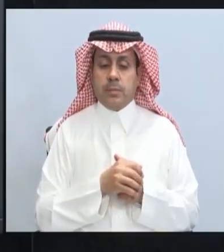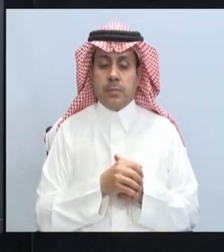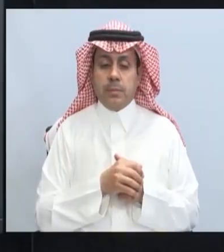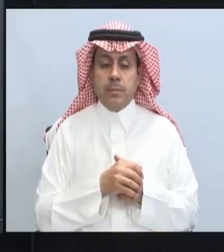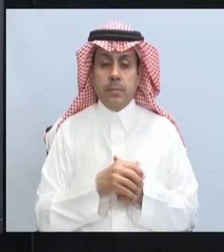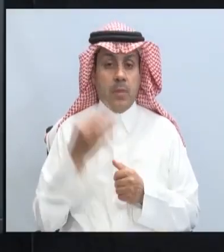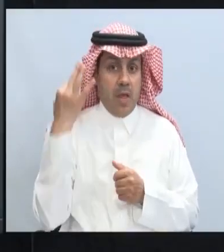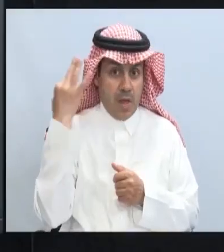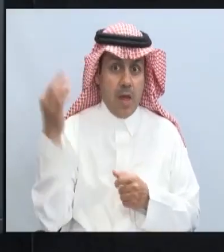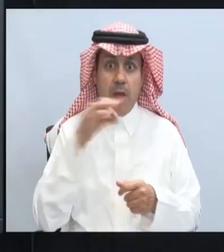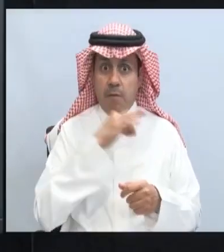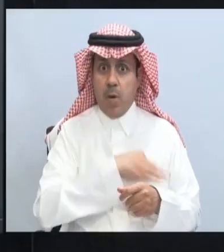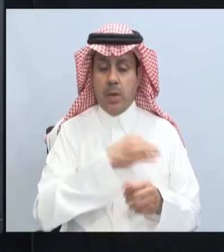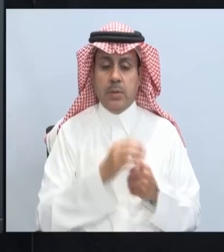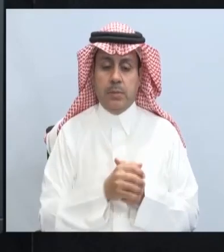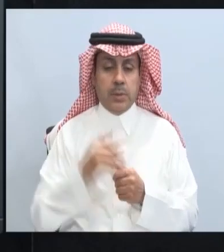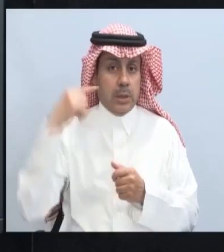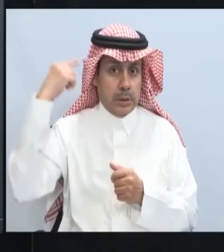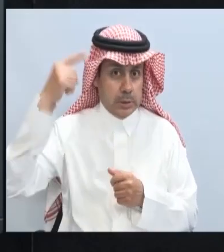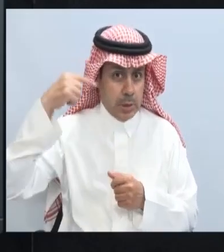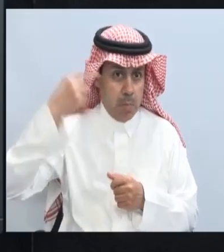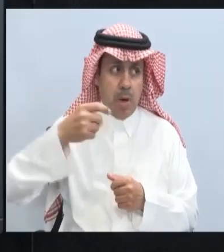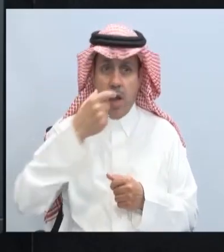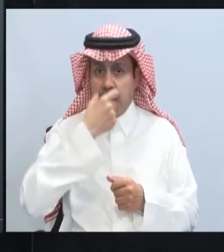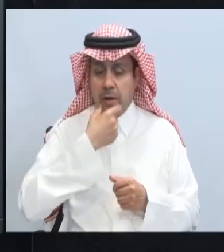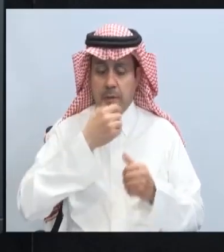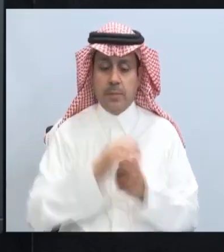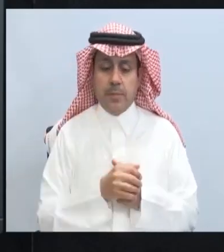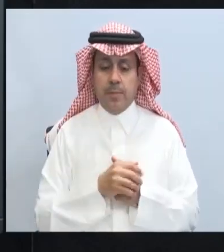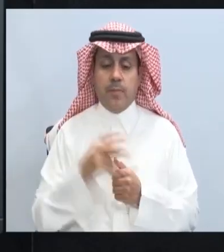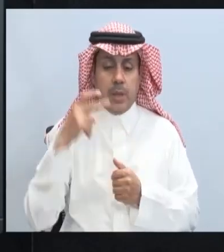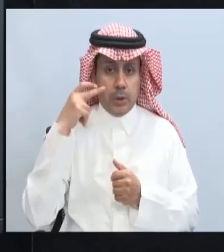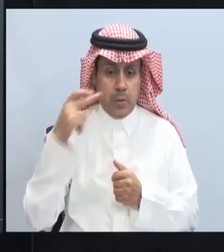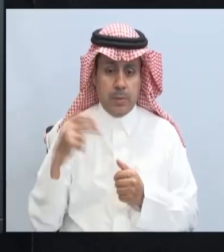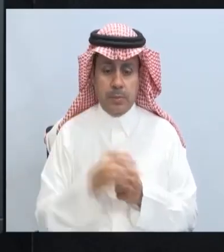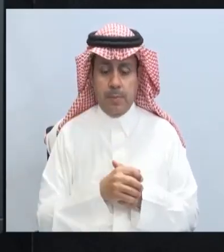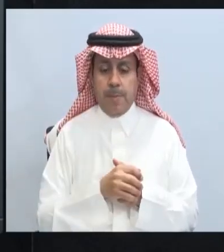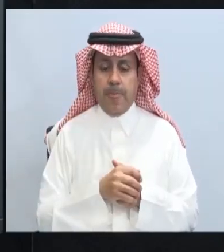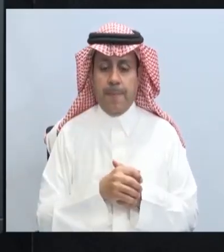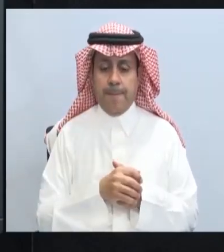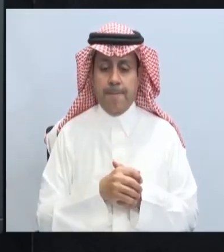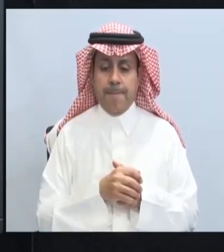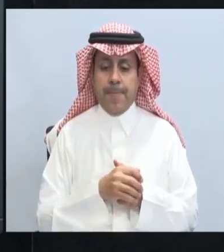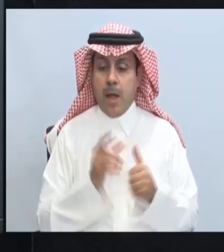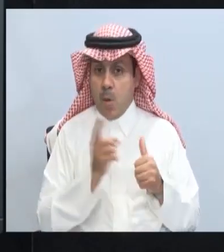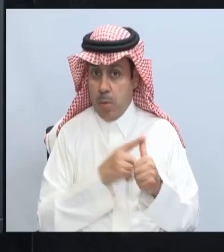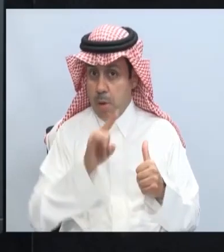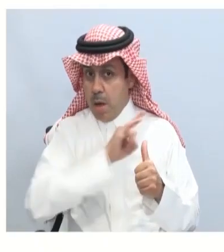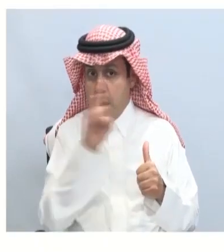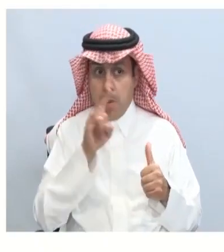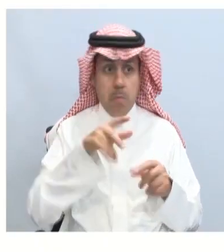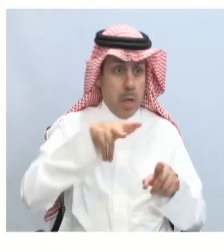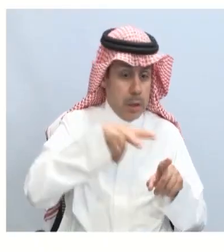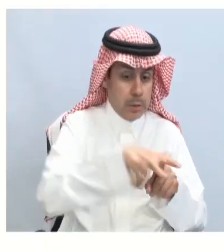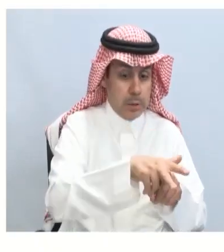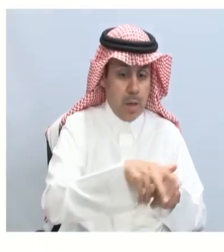ثلاثه من خلال التامل لهذا الحديث ججد الجواب ايها الطلاب والطالبات هنا اولا عدم